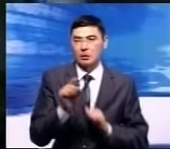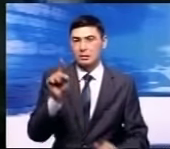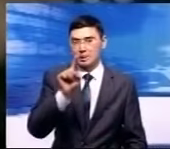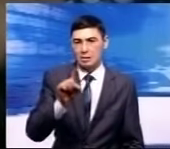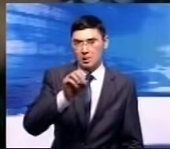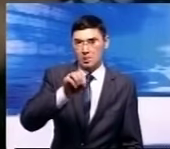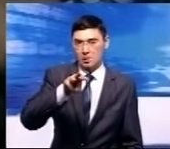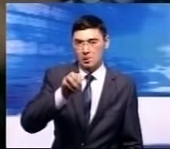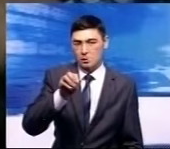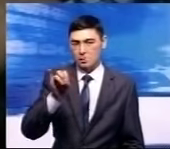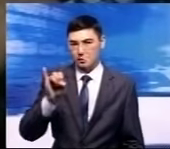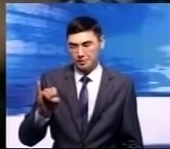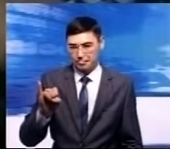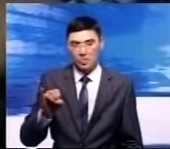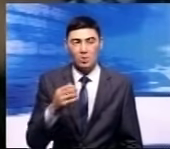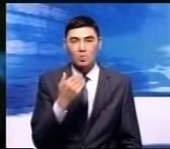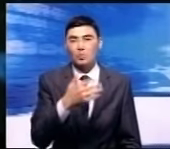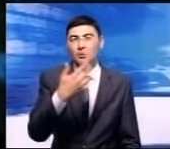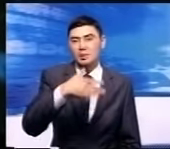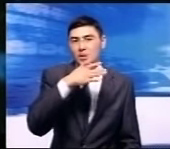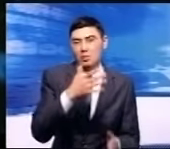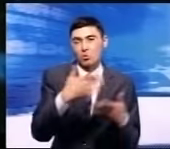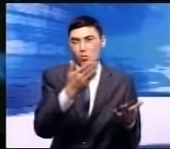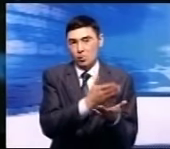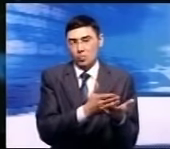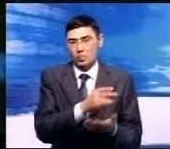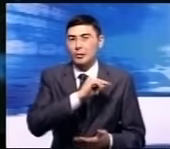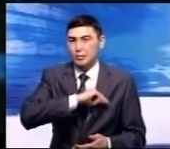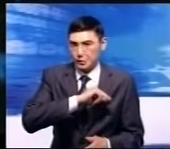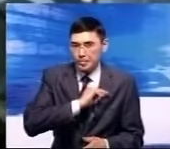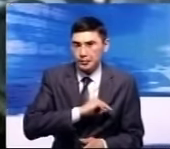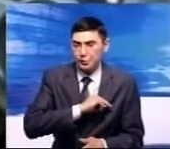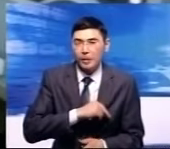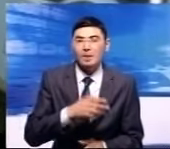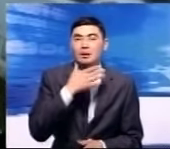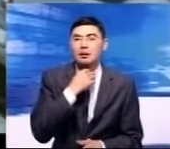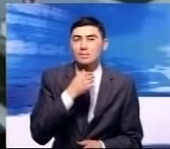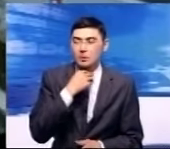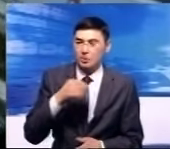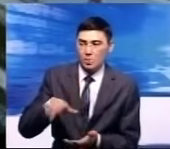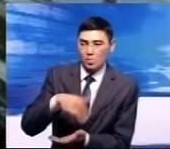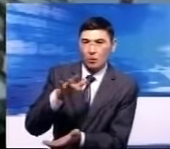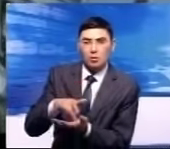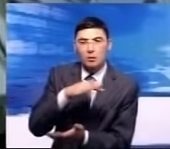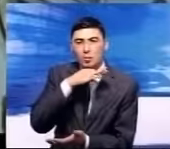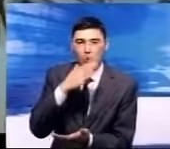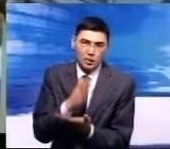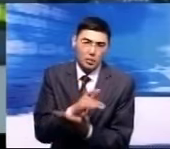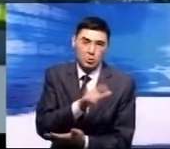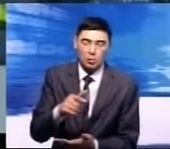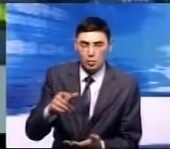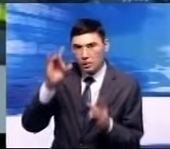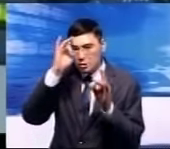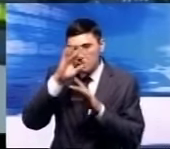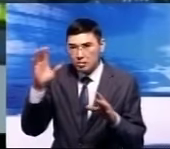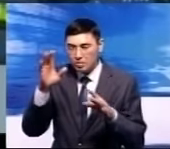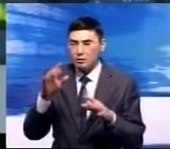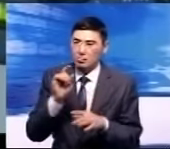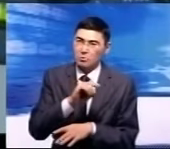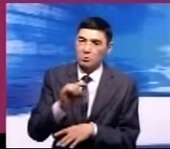более 50 лет, а также добрыми традициями. Учитывая, что «Семей» – родина великих людей казахского народа, присвоение этого имени и